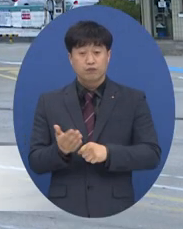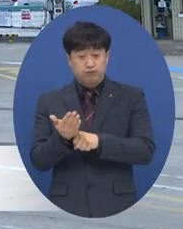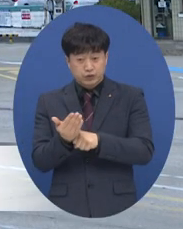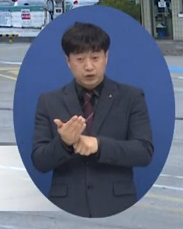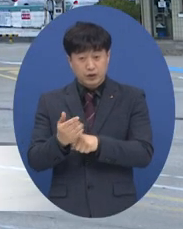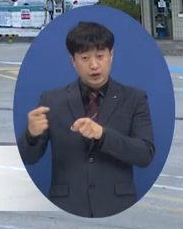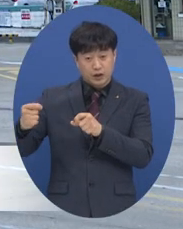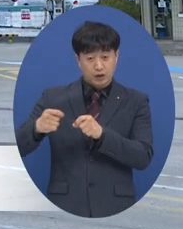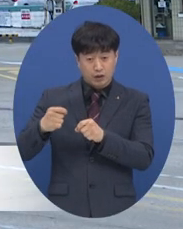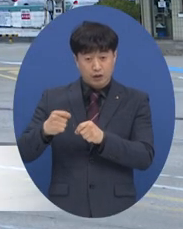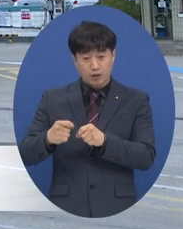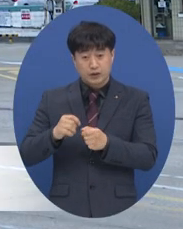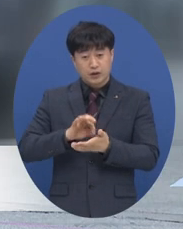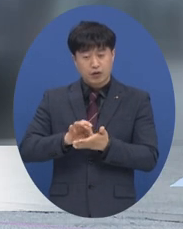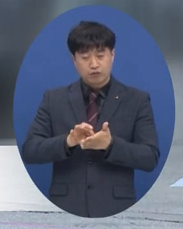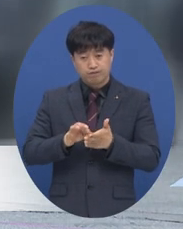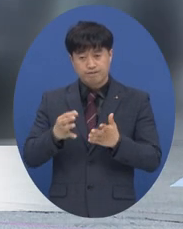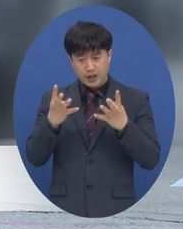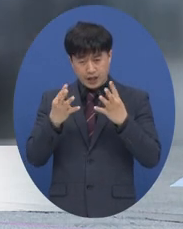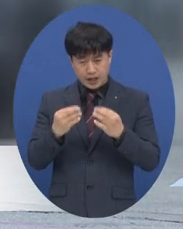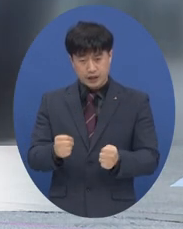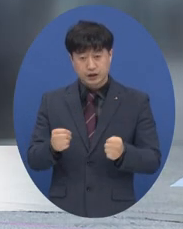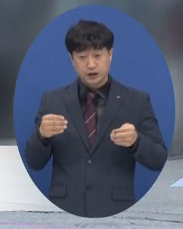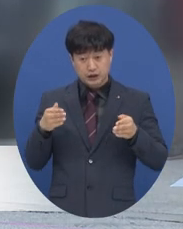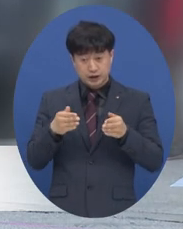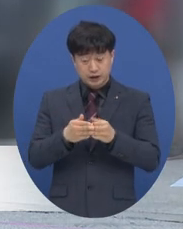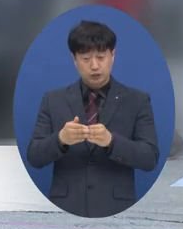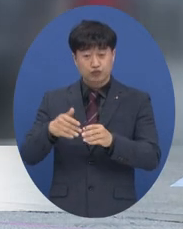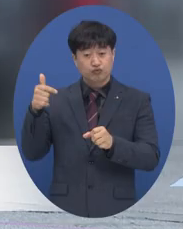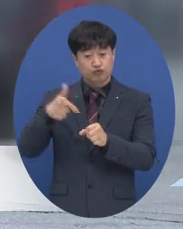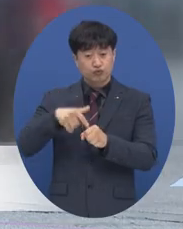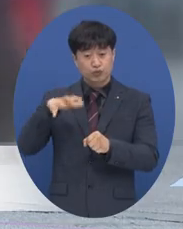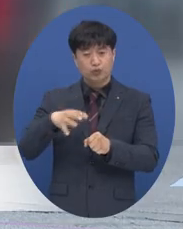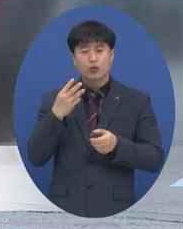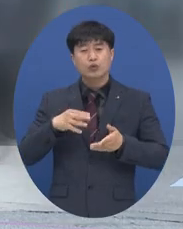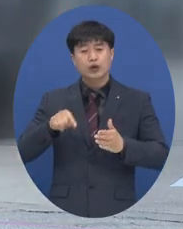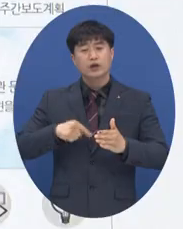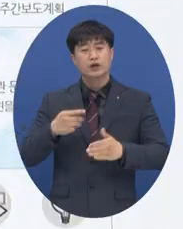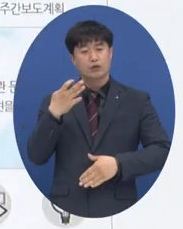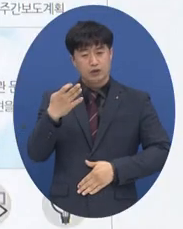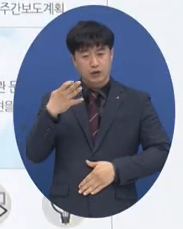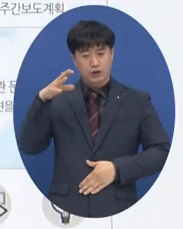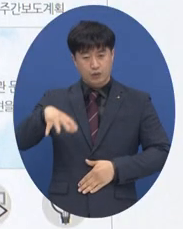화물차 접근이 용이하고 이용 빈도가 높은 거점 주유소는 경기 지역 내 14곳.